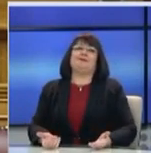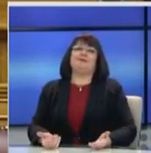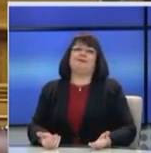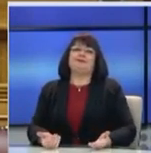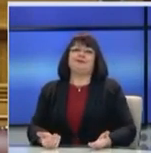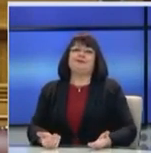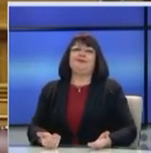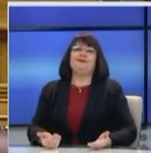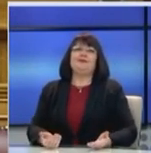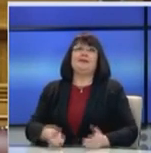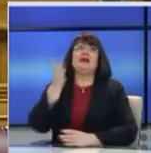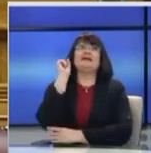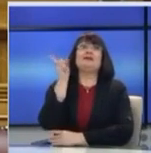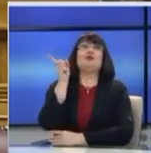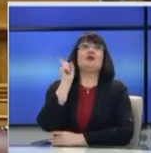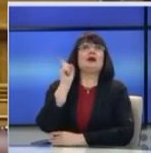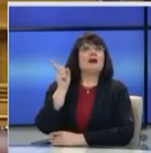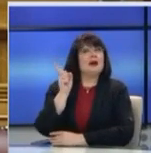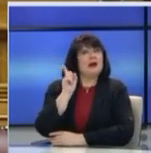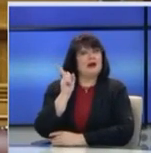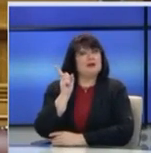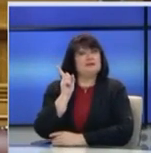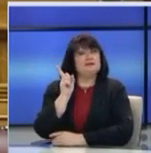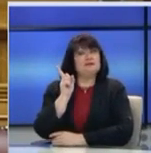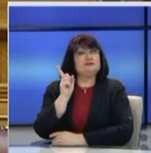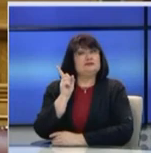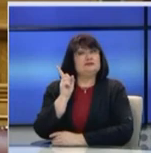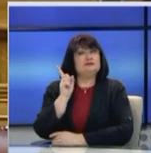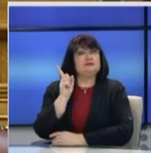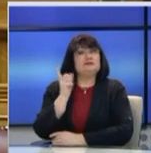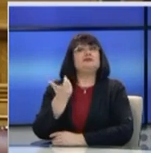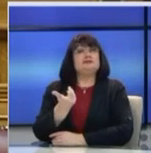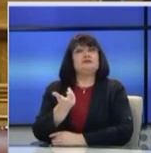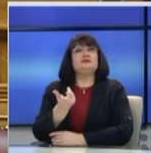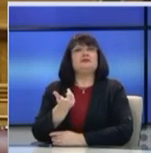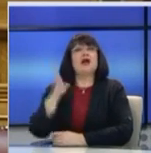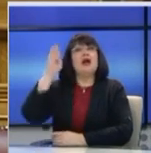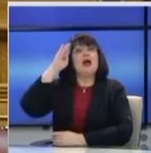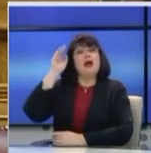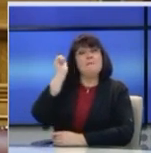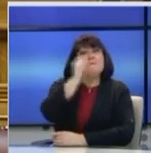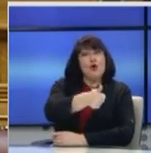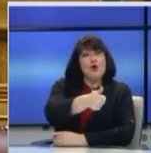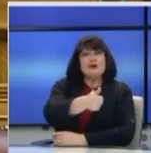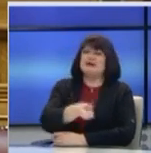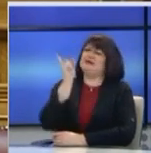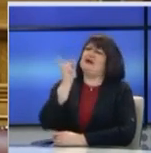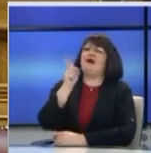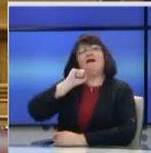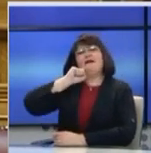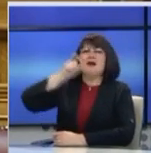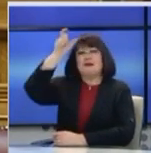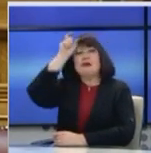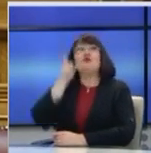κύριε Τσίπρα, και στην επιβολή κυρώσεων. Και οι Ρώσεις επιβλήθηκαν μονομερώς από την Αμερικανική κυβέρνηση, ασχέτως του